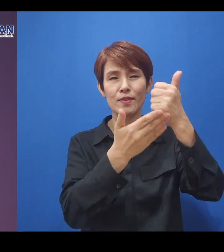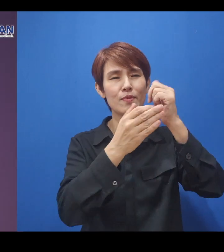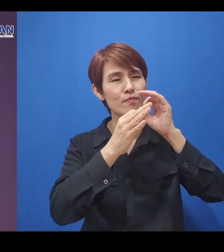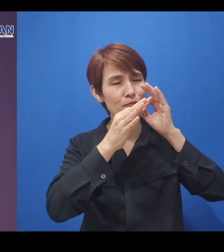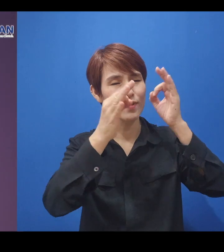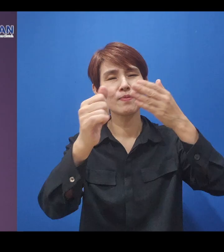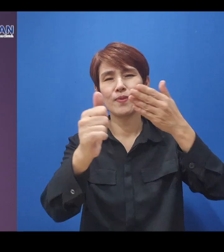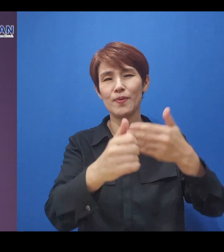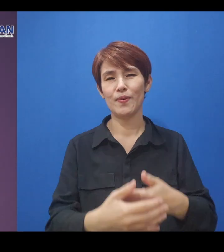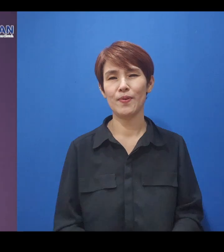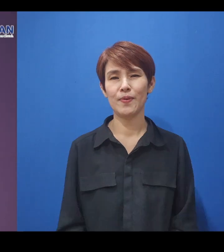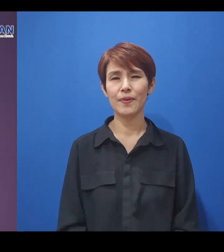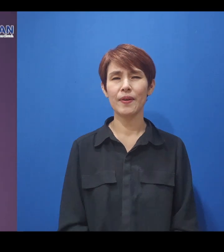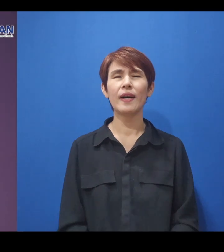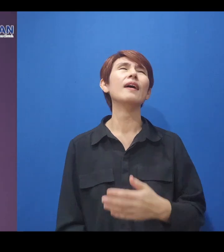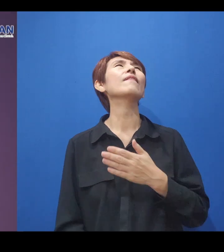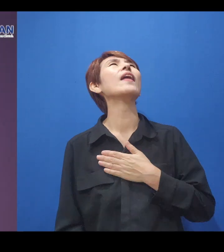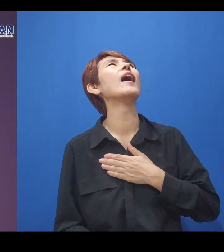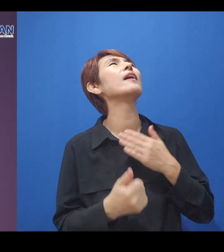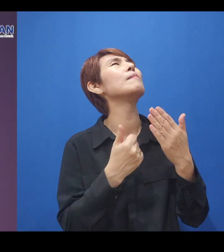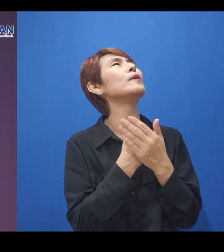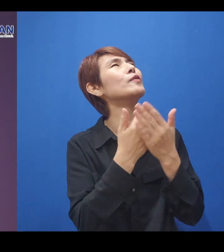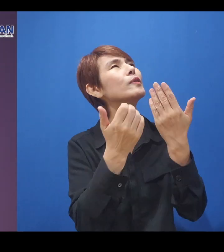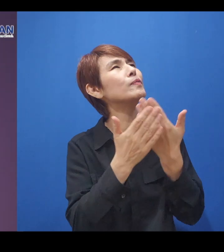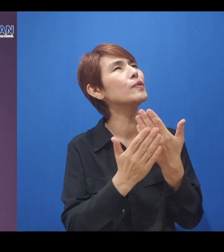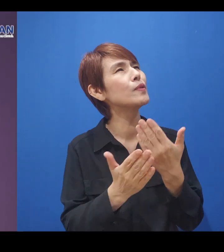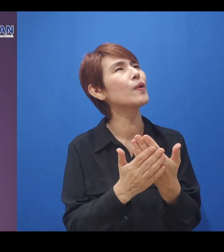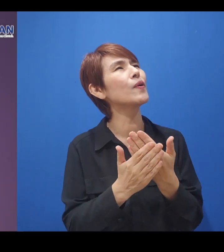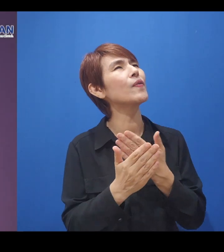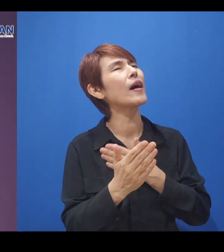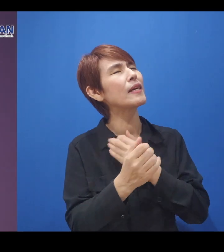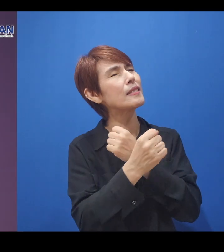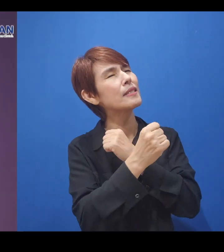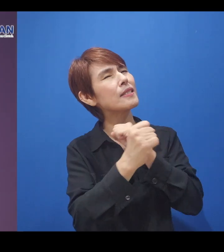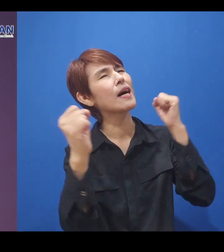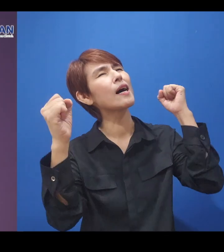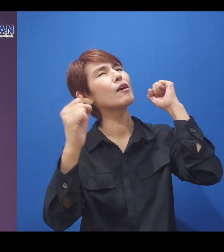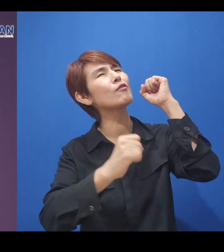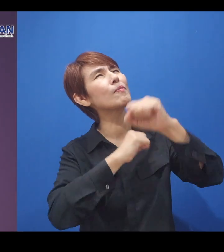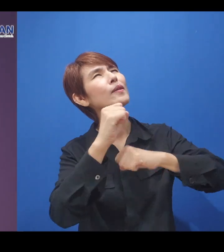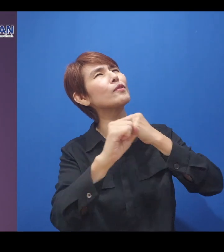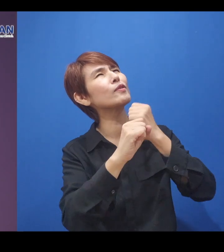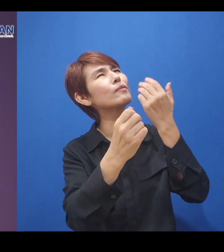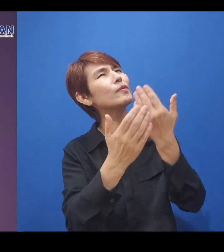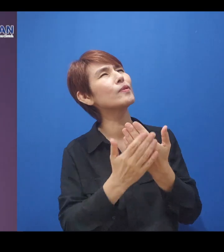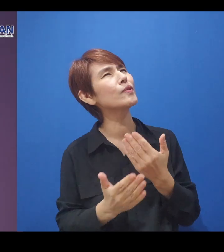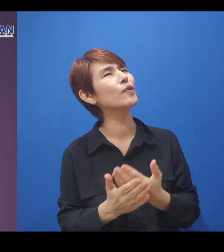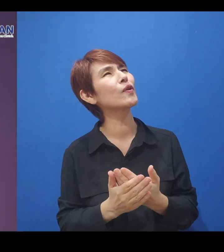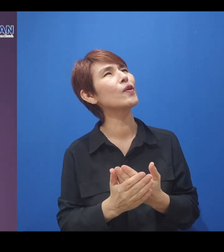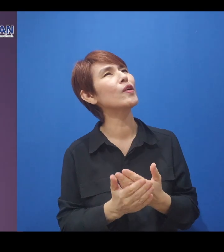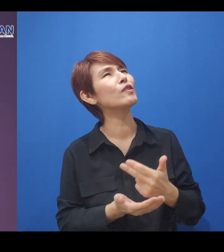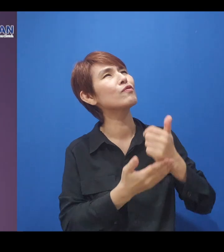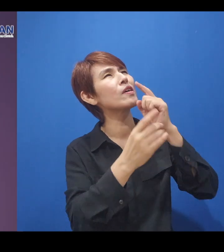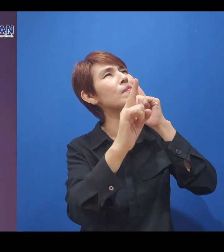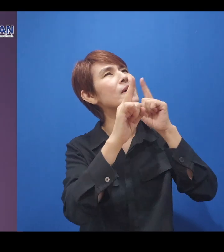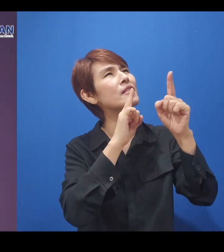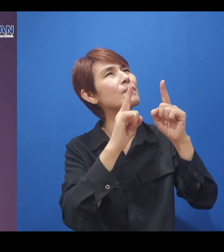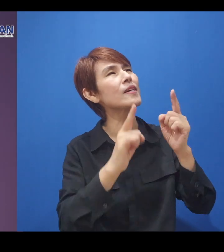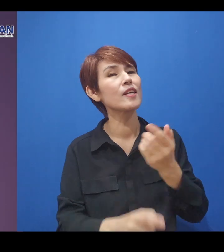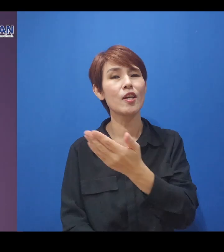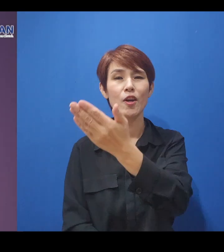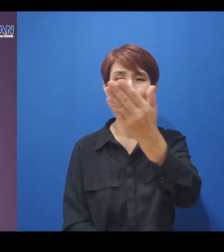부르십시오. 저를 만져주십시오. 저를 자유케 해주십시오. 주의 말씀이